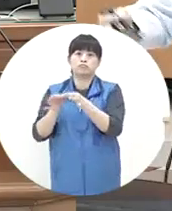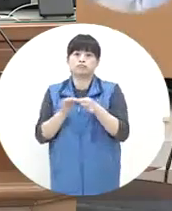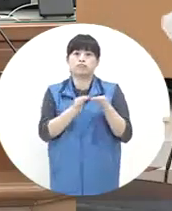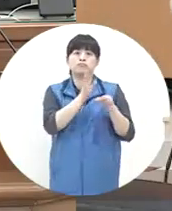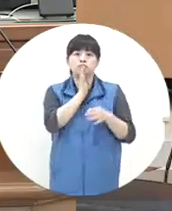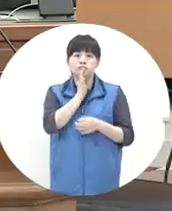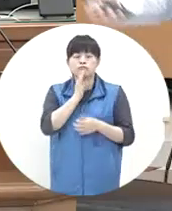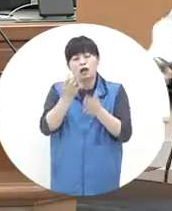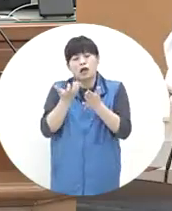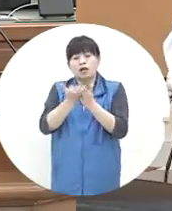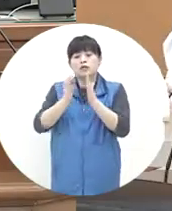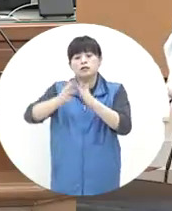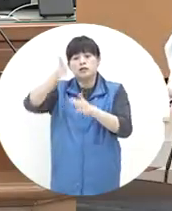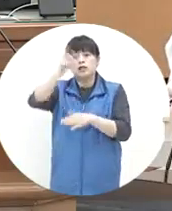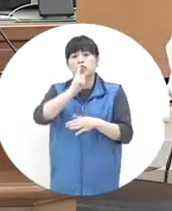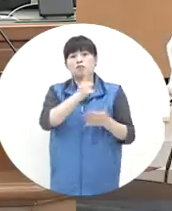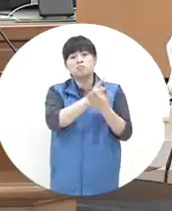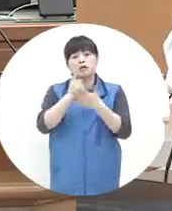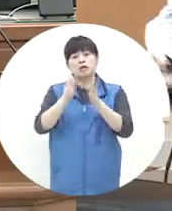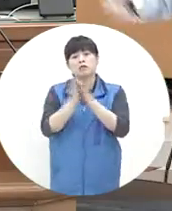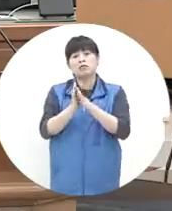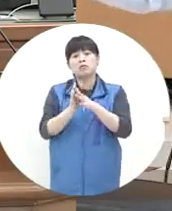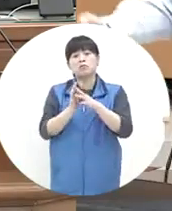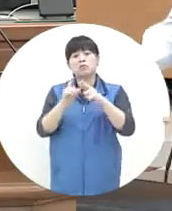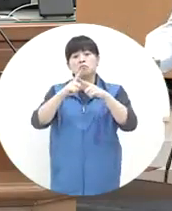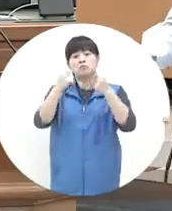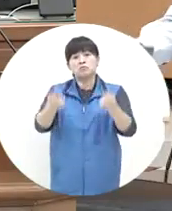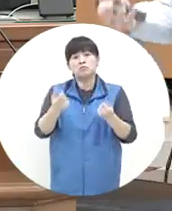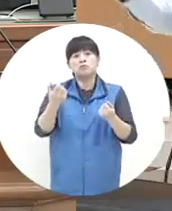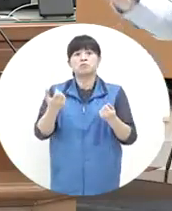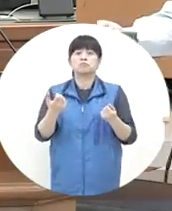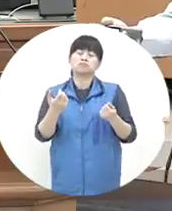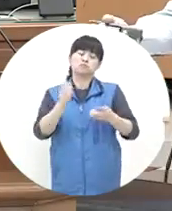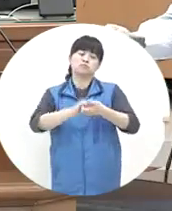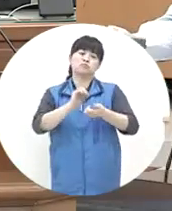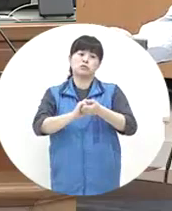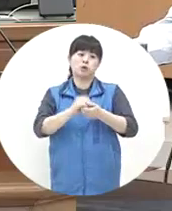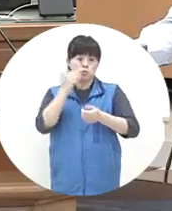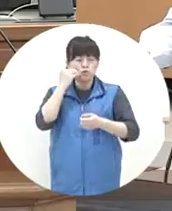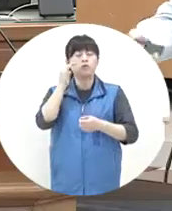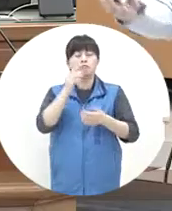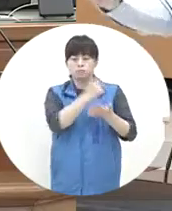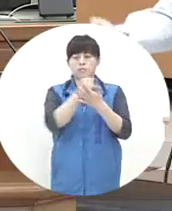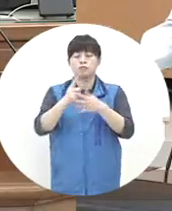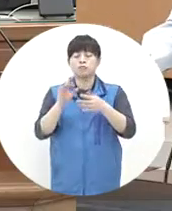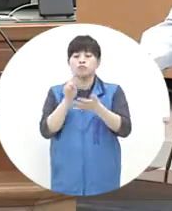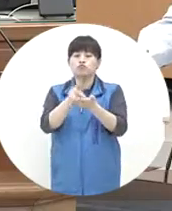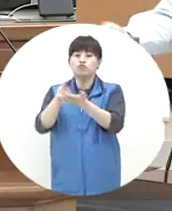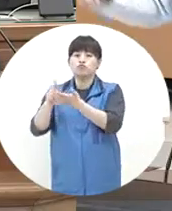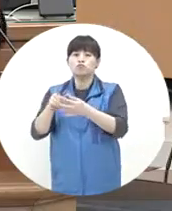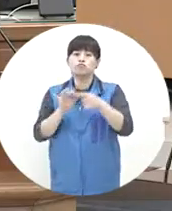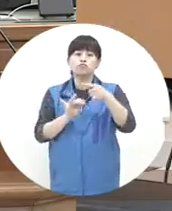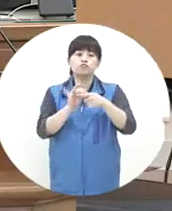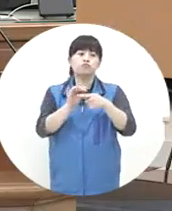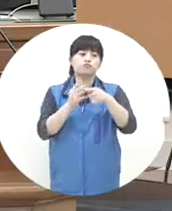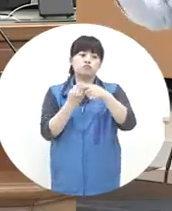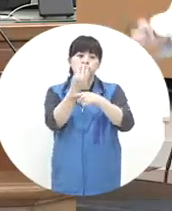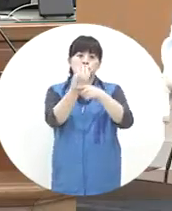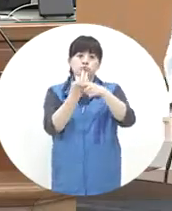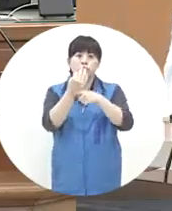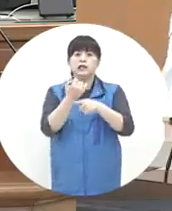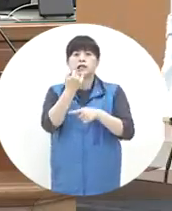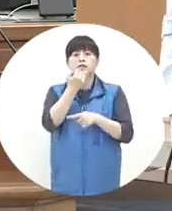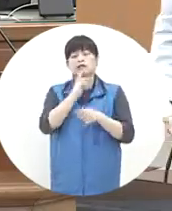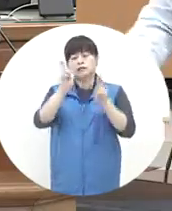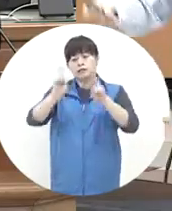场讲的，现在又不是全部的摊商都在这边、哦、就算全部的摊商都有摊位都有租，大家都分了，这个电费的问题我